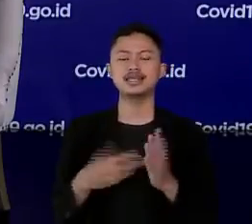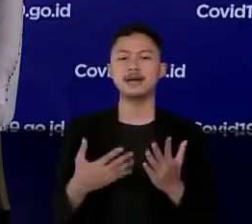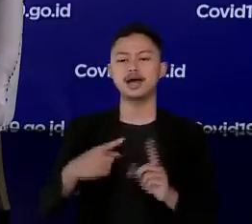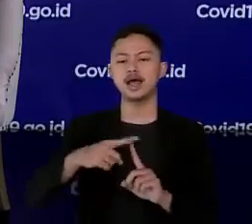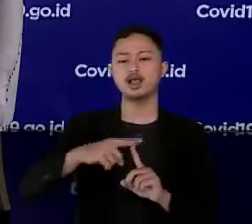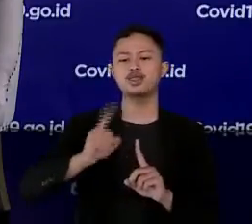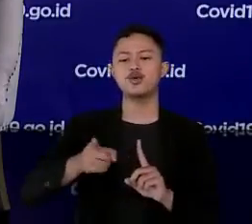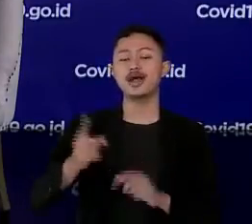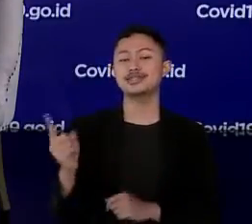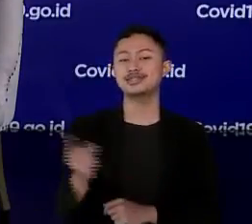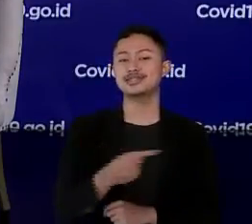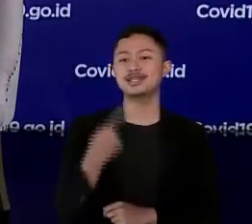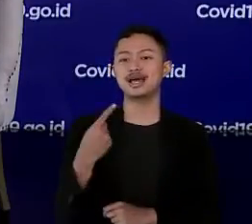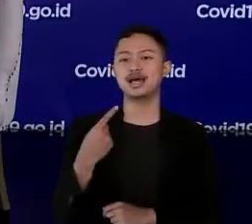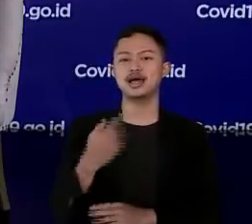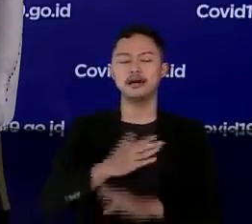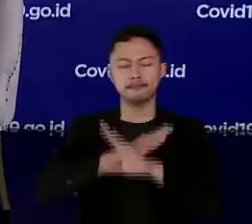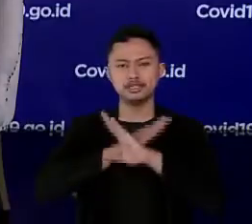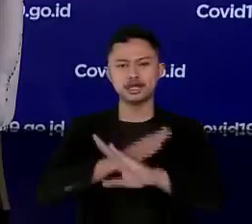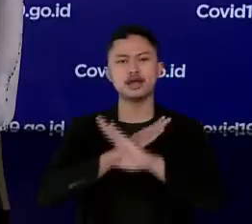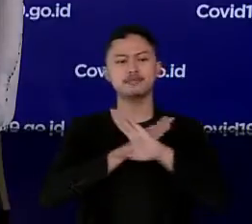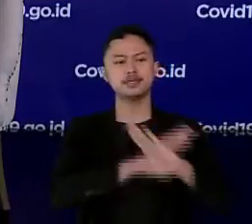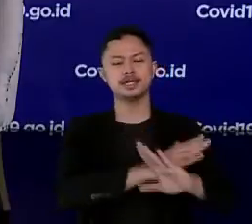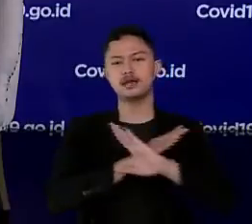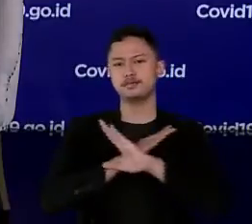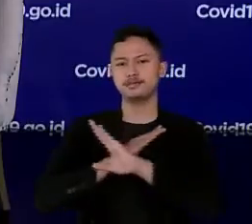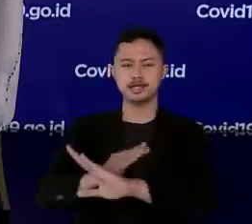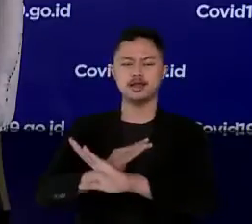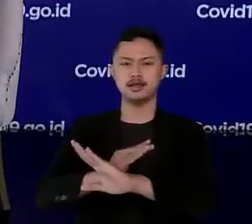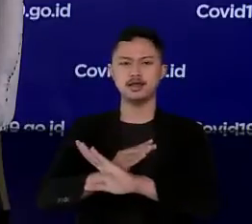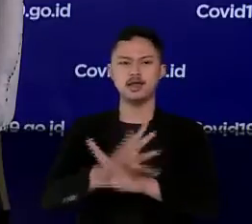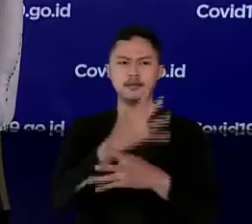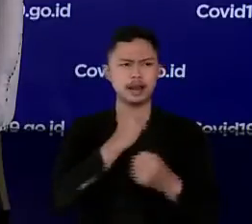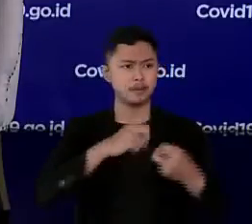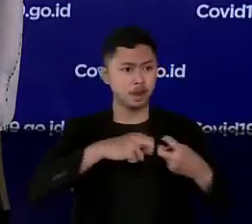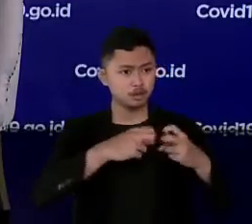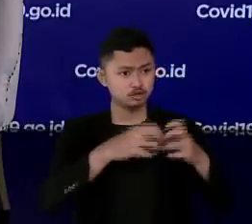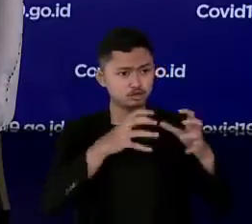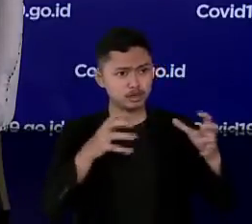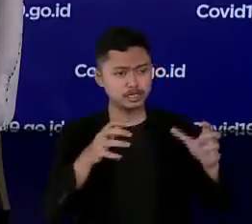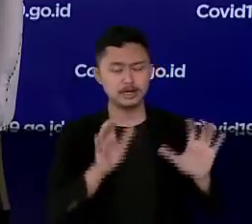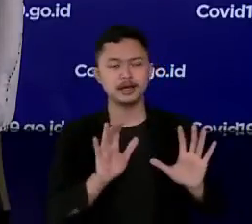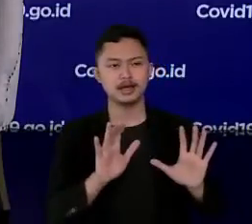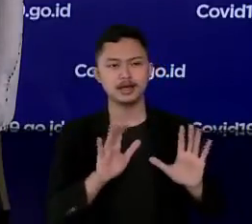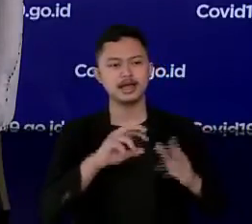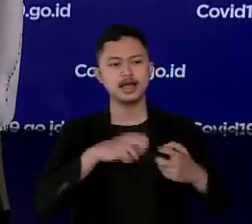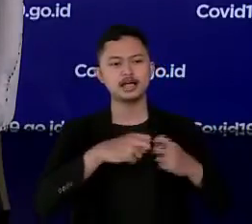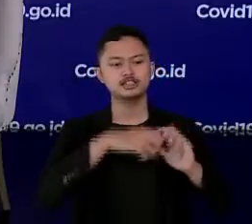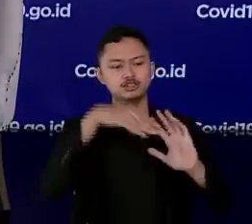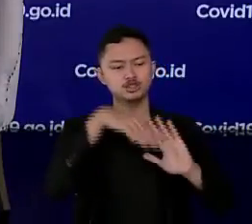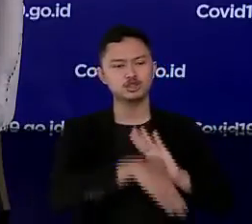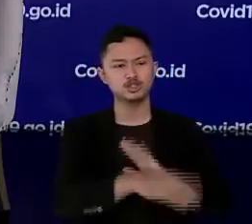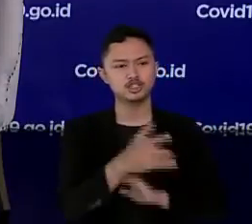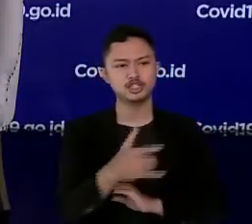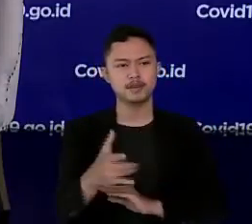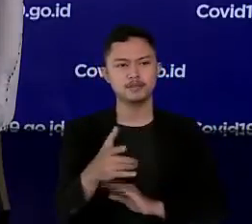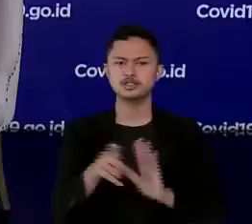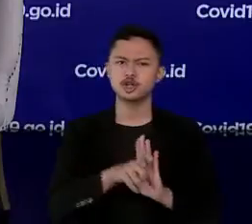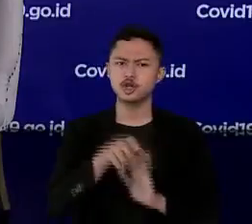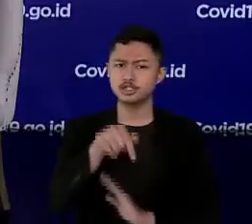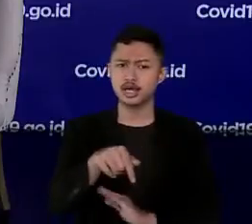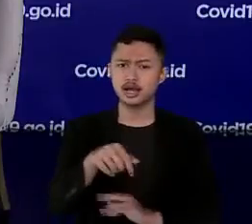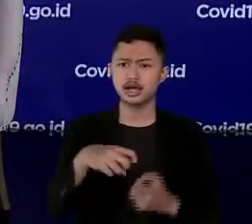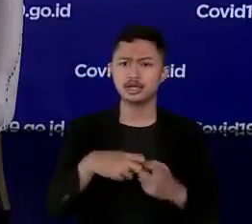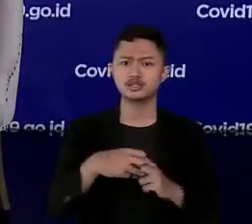tugas kita adalah prevention pencegahan supaya kasus jangan banyak jadi tetap melandai seperti sekarang sekarang kan masih